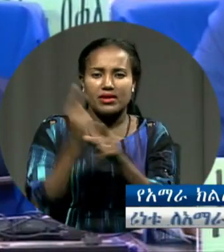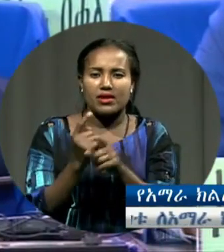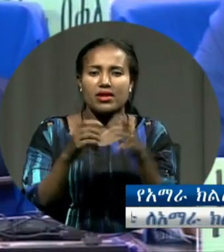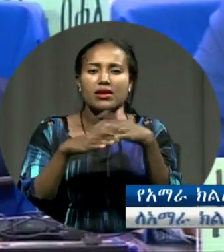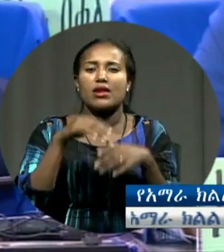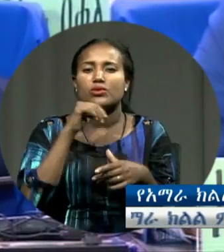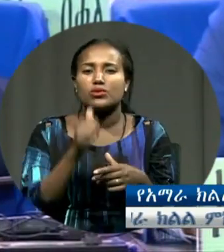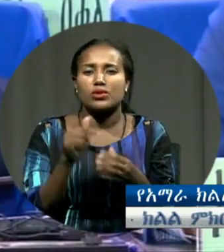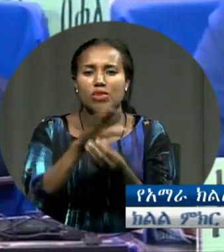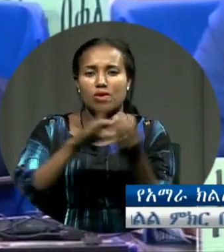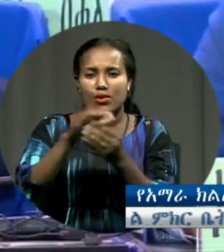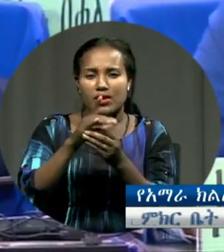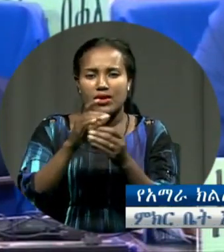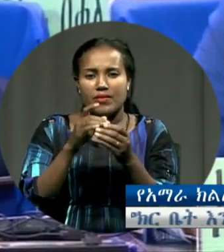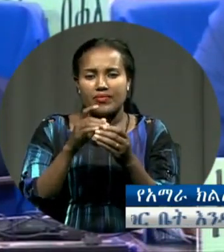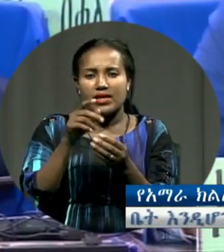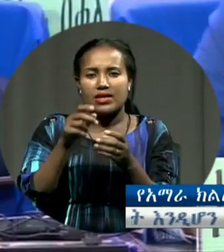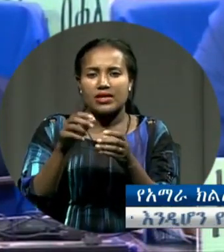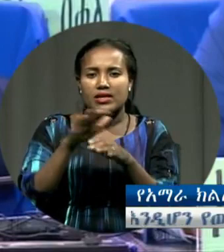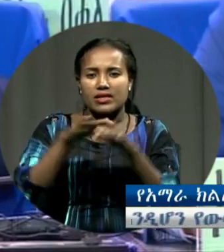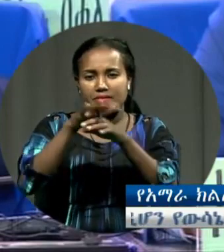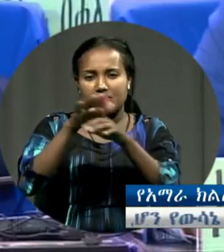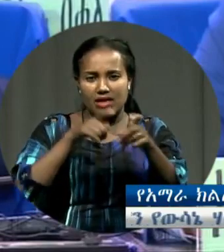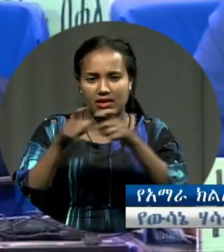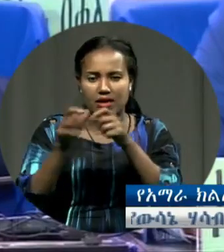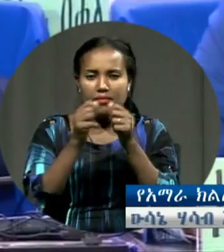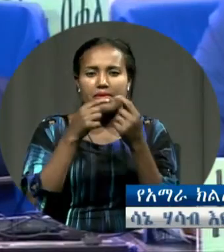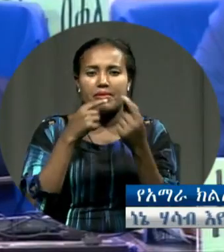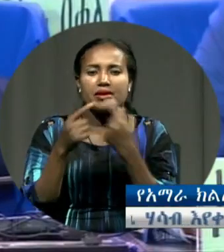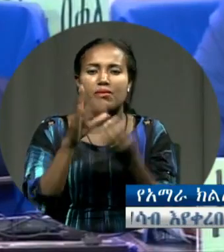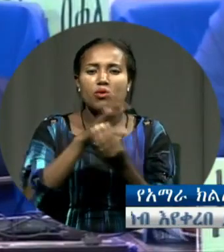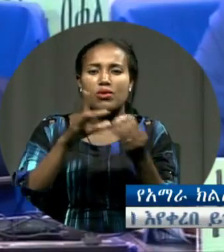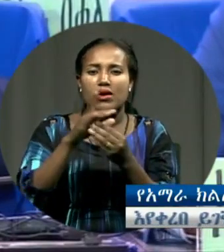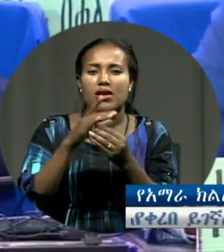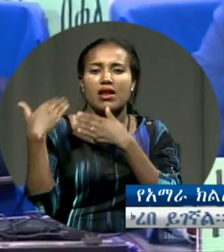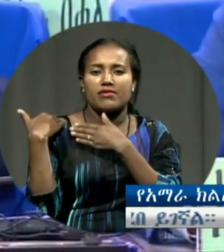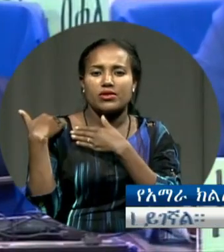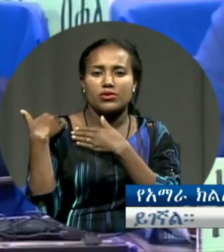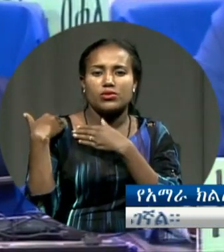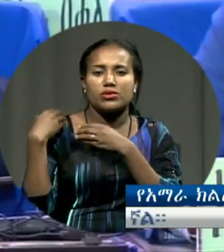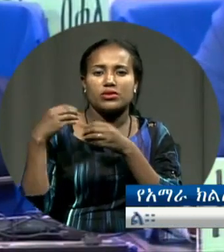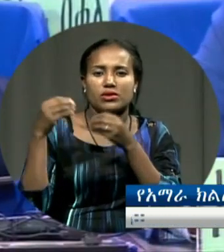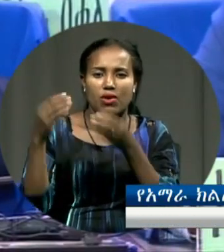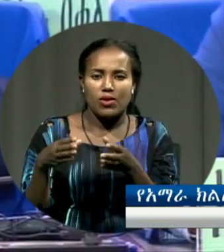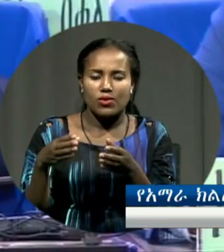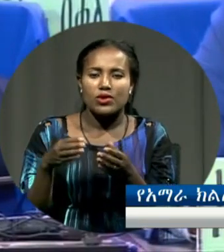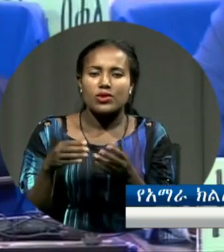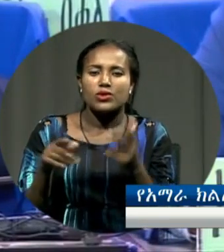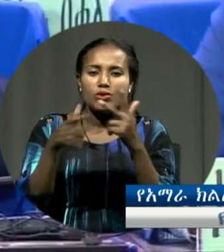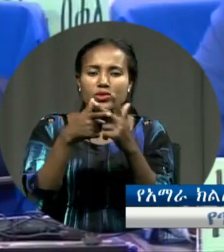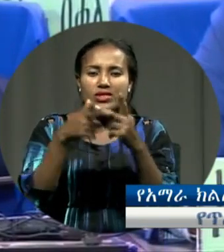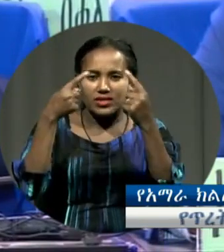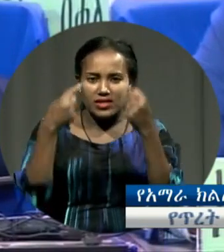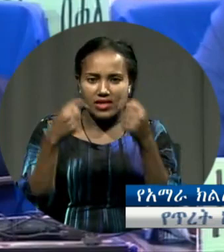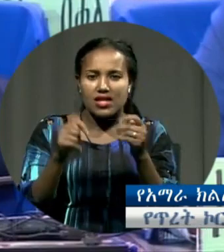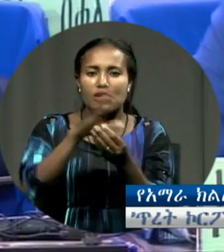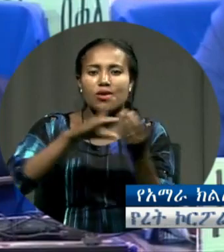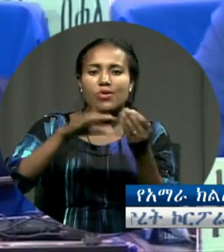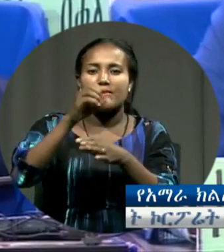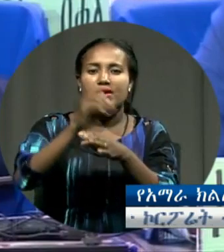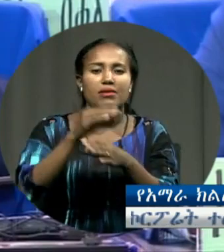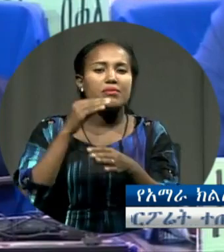ካልተወጡ የክልሉ ርዕሰ መስተዳድር ጋር በመነጋገር በክልሉ ምክር ቤት ኃላፊነታቸውን ይነሳል። ሶስት ጥረት ለክልሉ